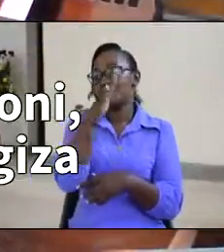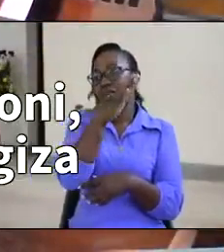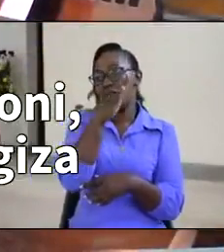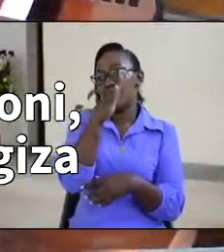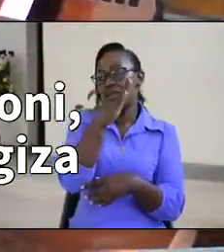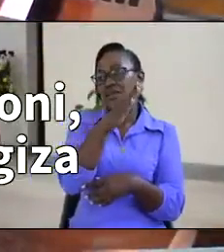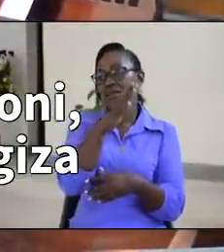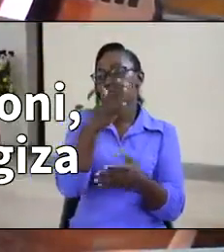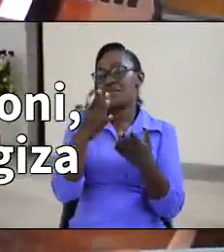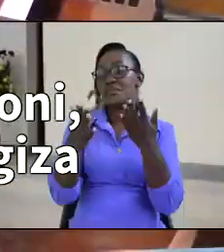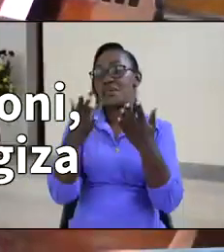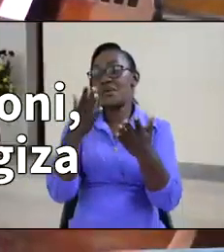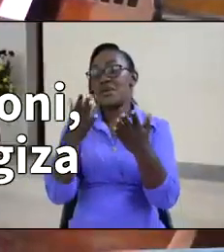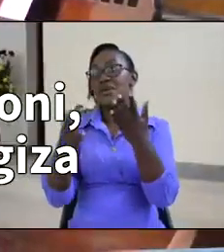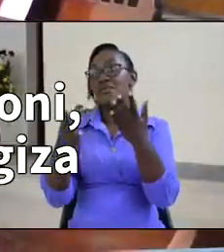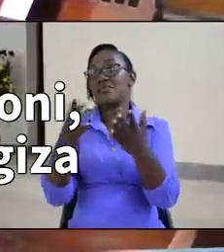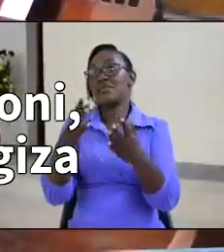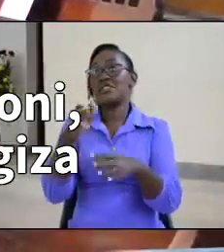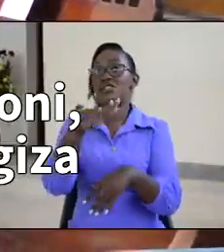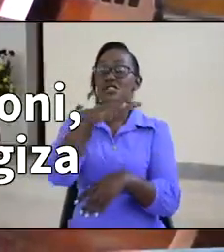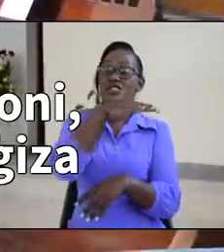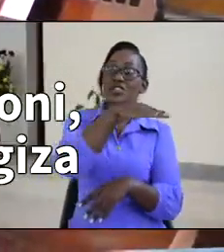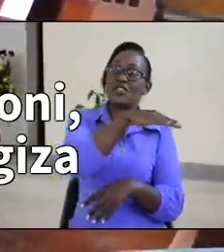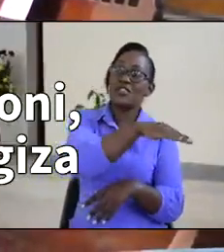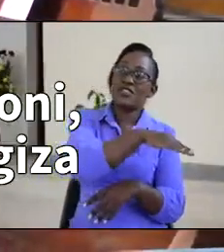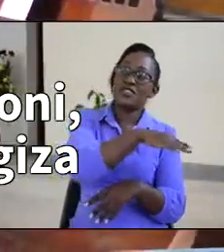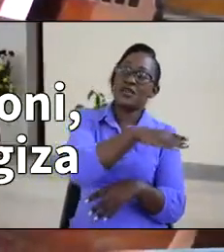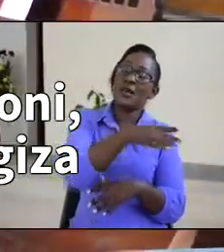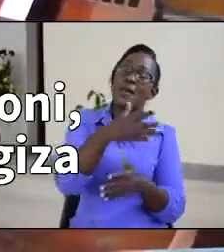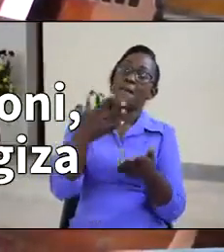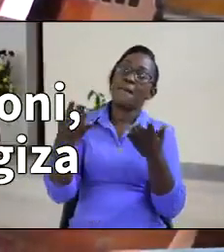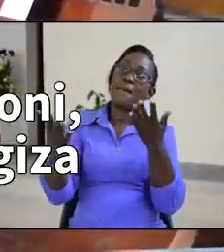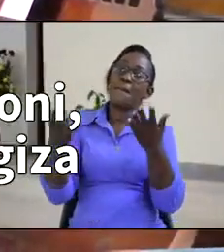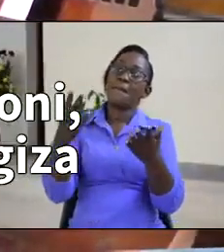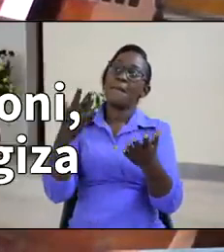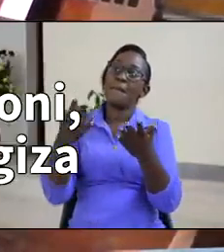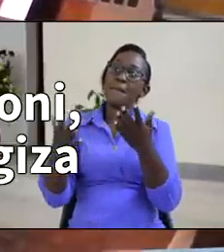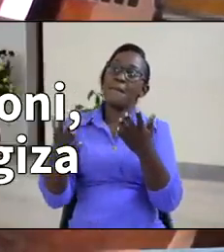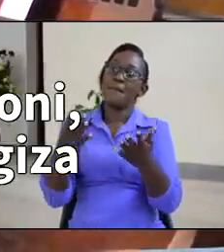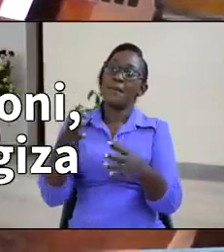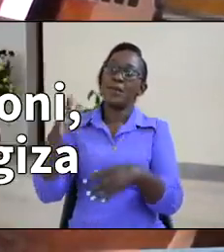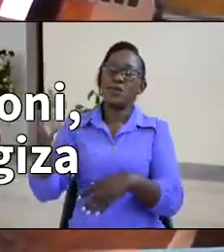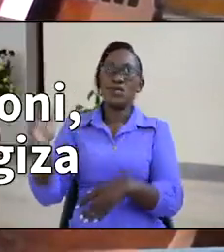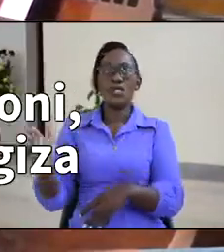mchana, pengine jioni, pengine